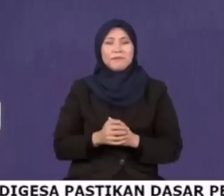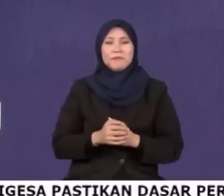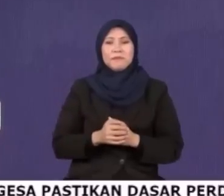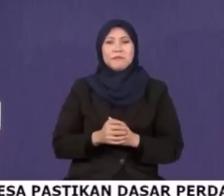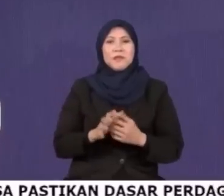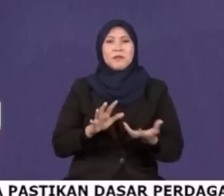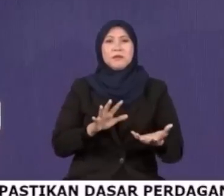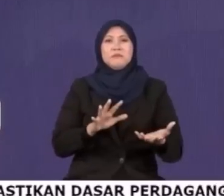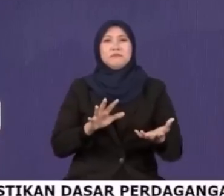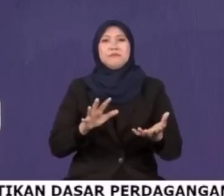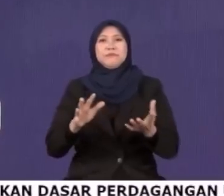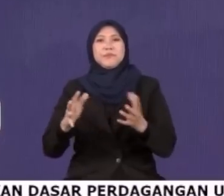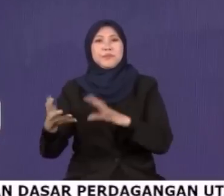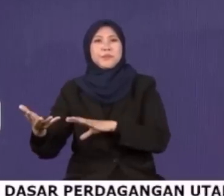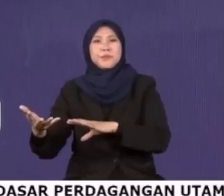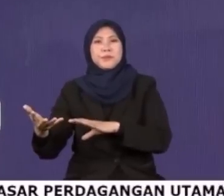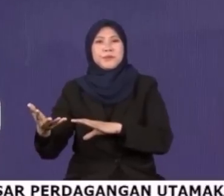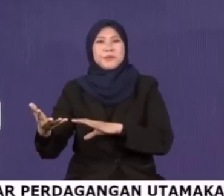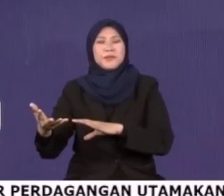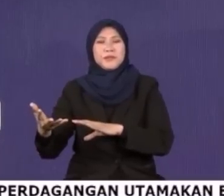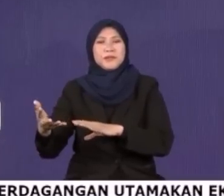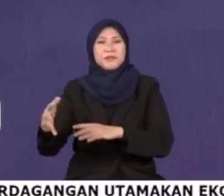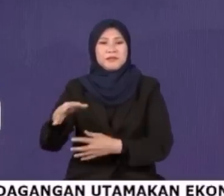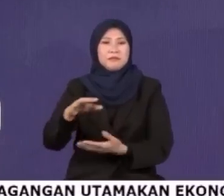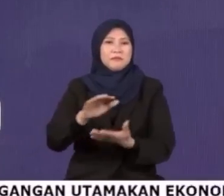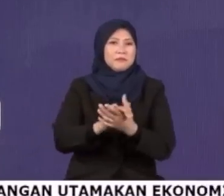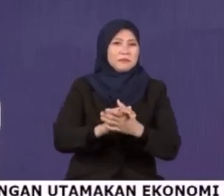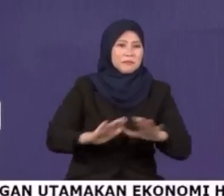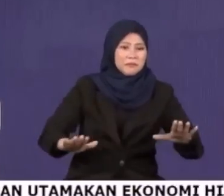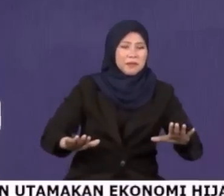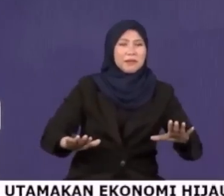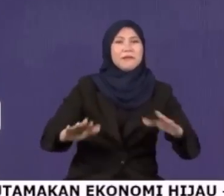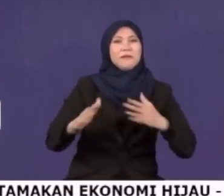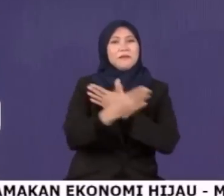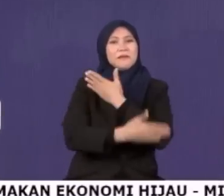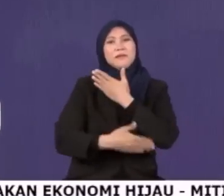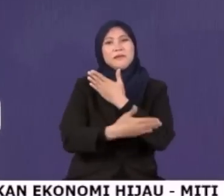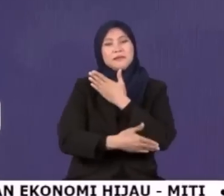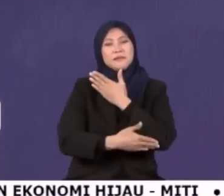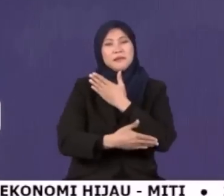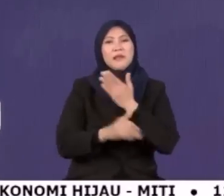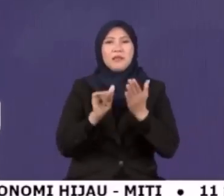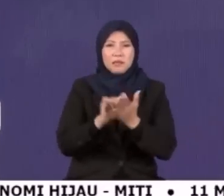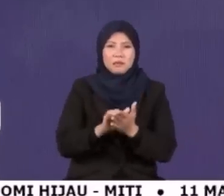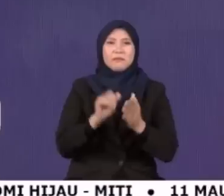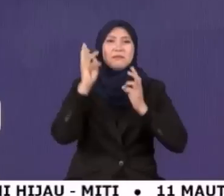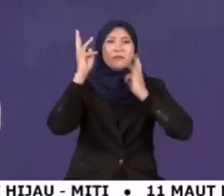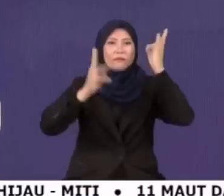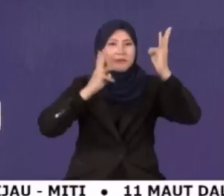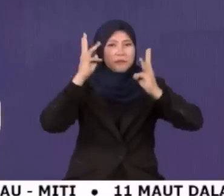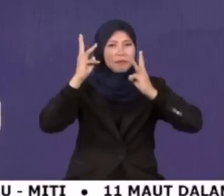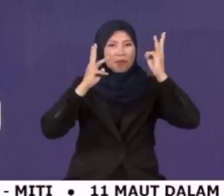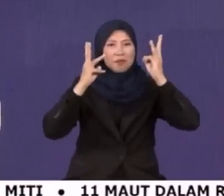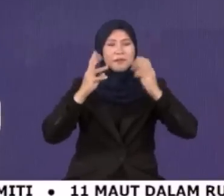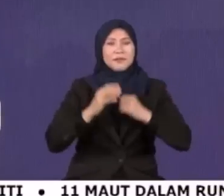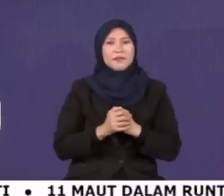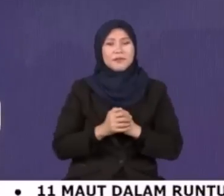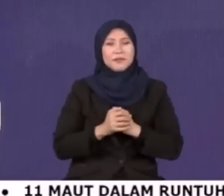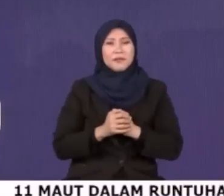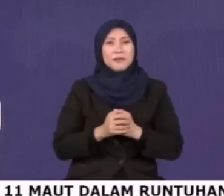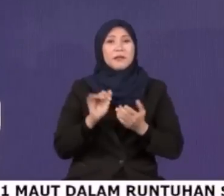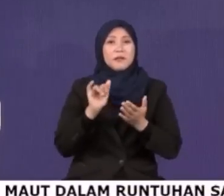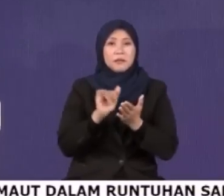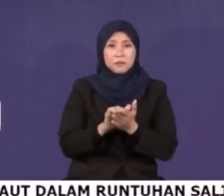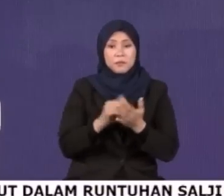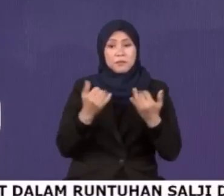perantara keselamatan negara dan kita menghadapi